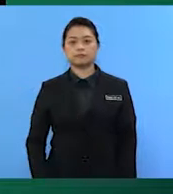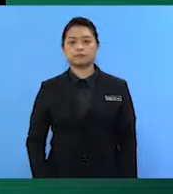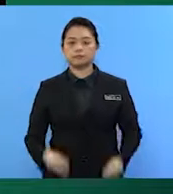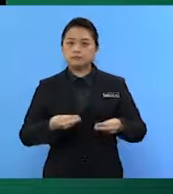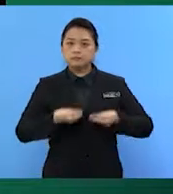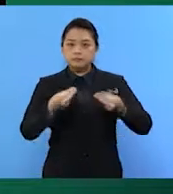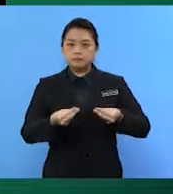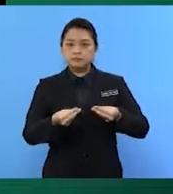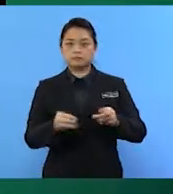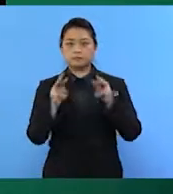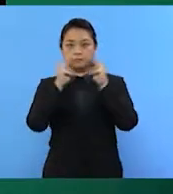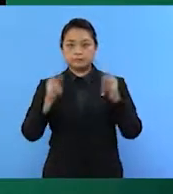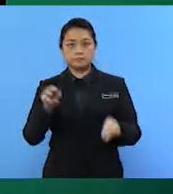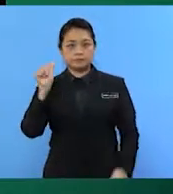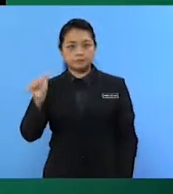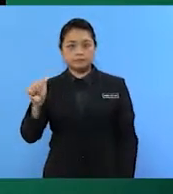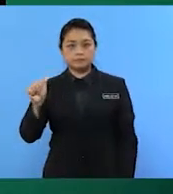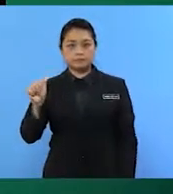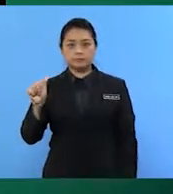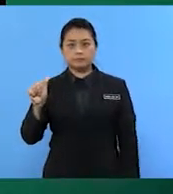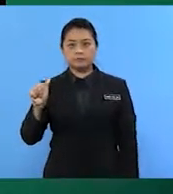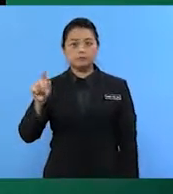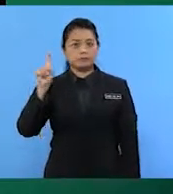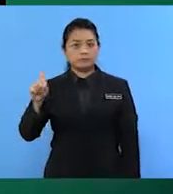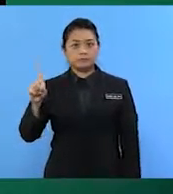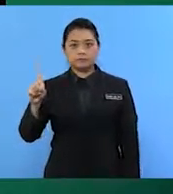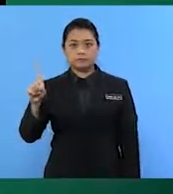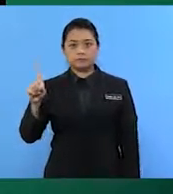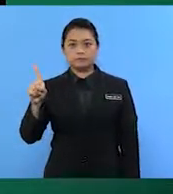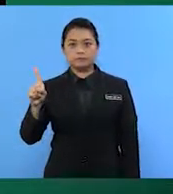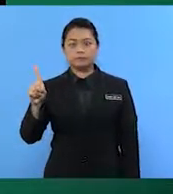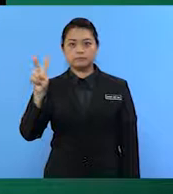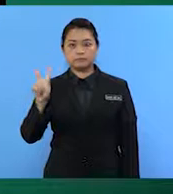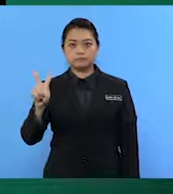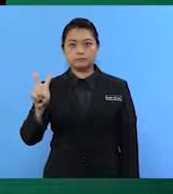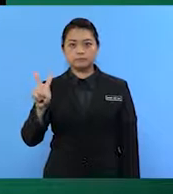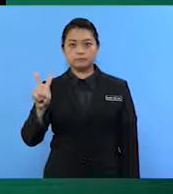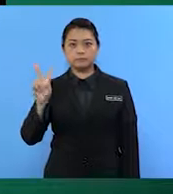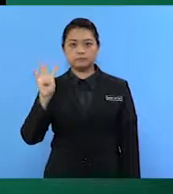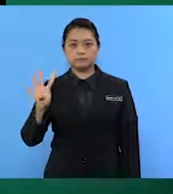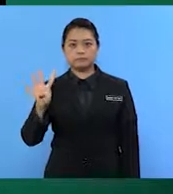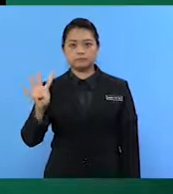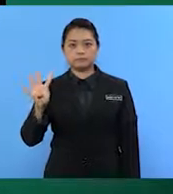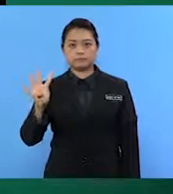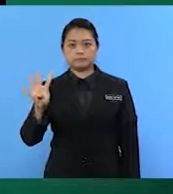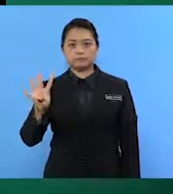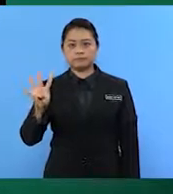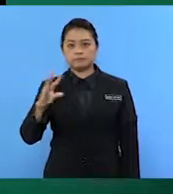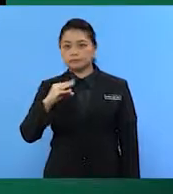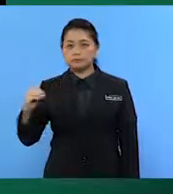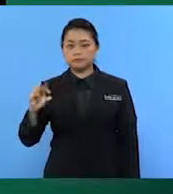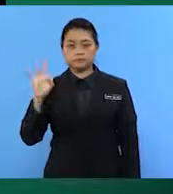diberi matriks A ialah 1, 2, 4